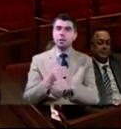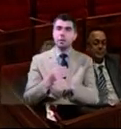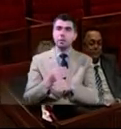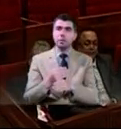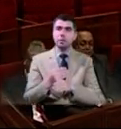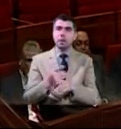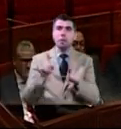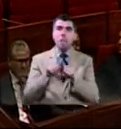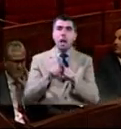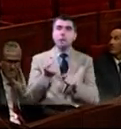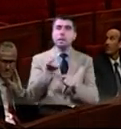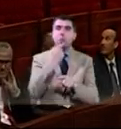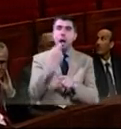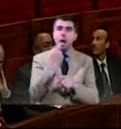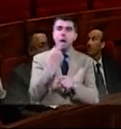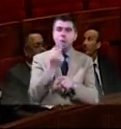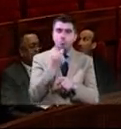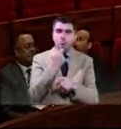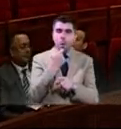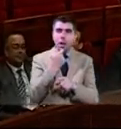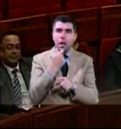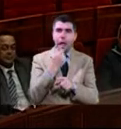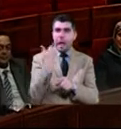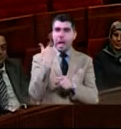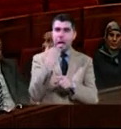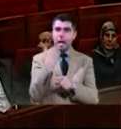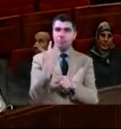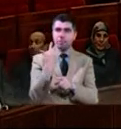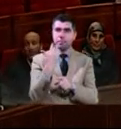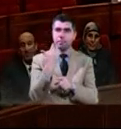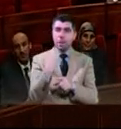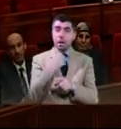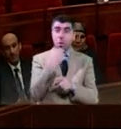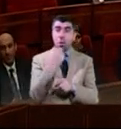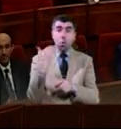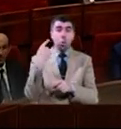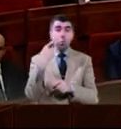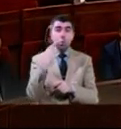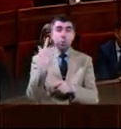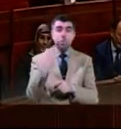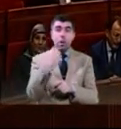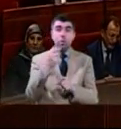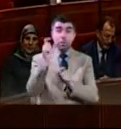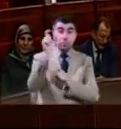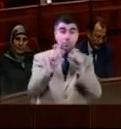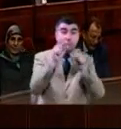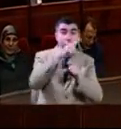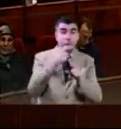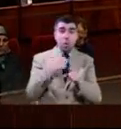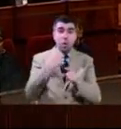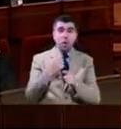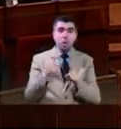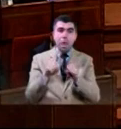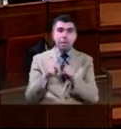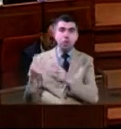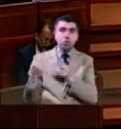كتجرع الدواء مر. ما نجيش نكذب على المواطنين نقول لهم انا راه جايب لكم واحد الدواء